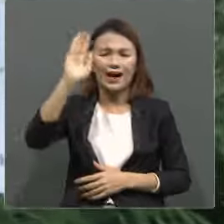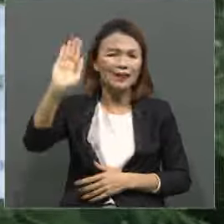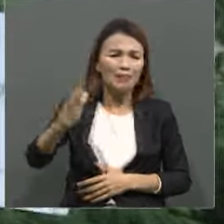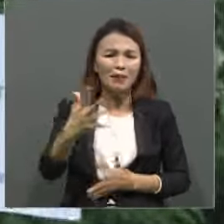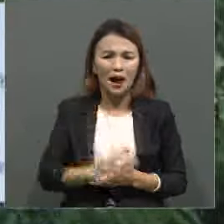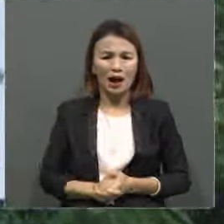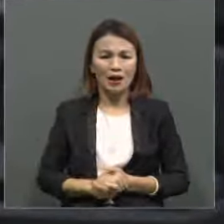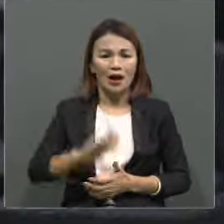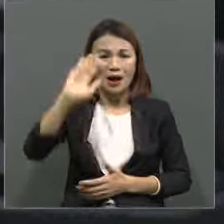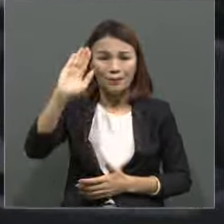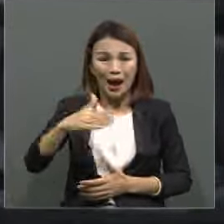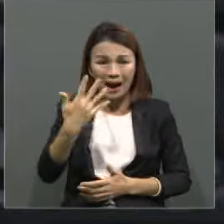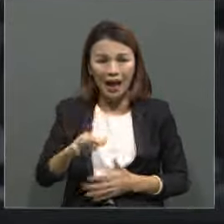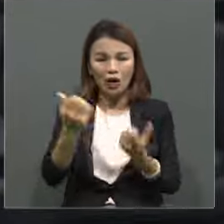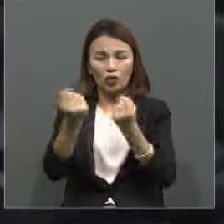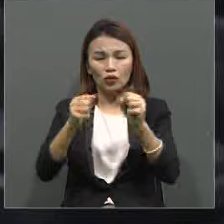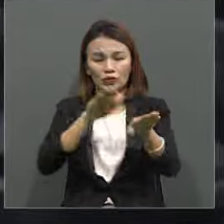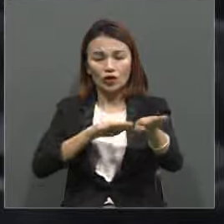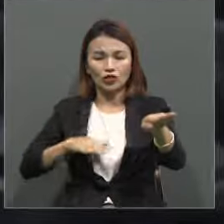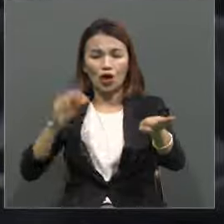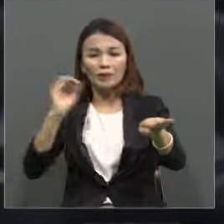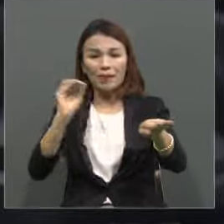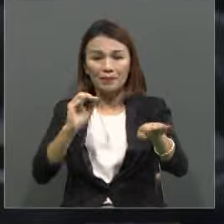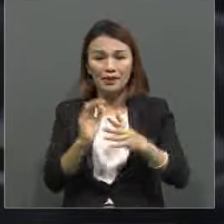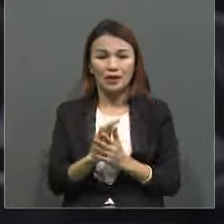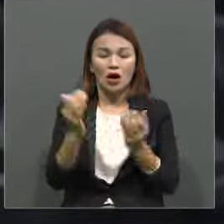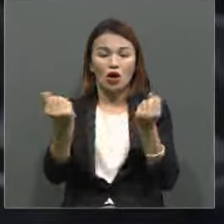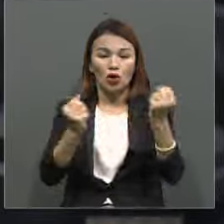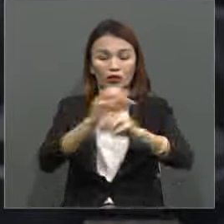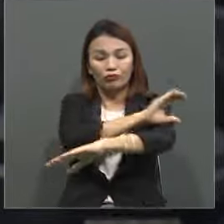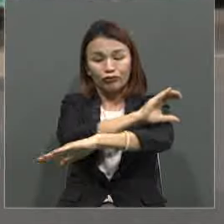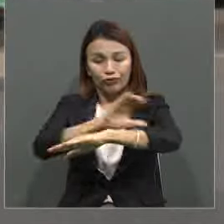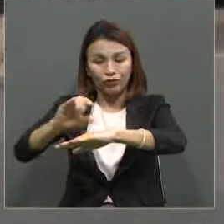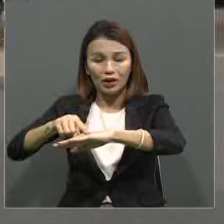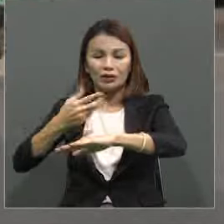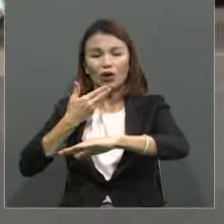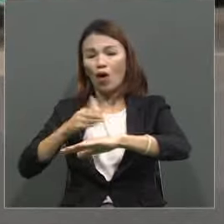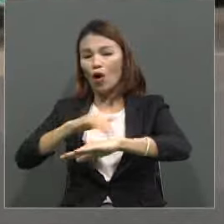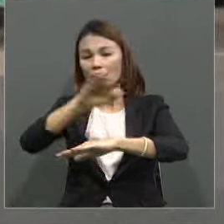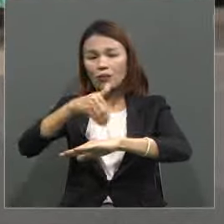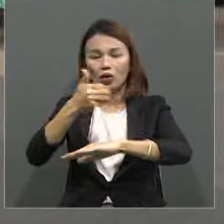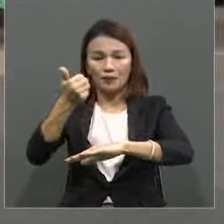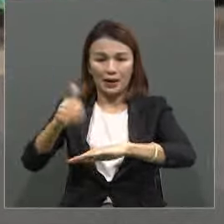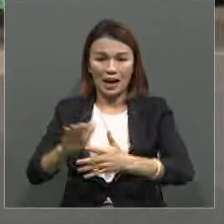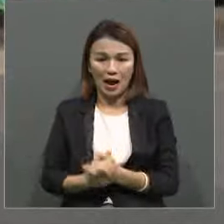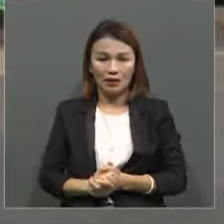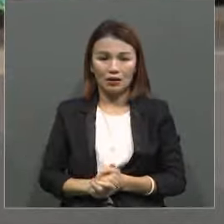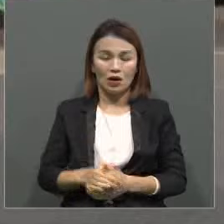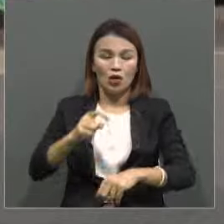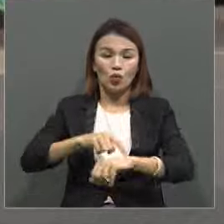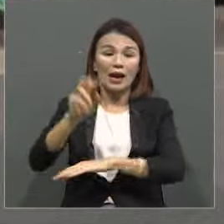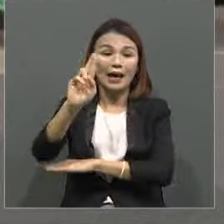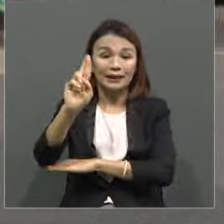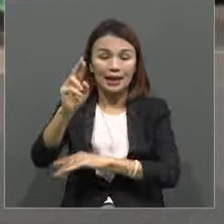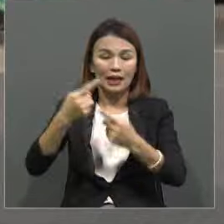ว่ามาแล้วมันไม่มีที่จอดรถอ่ะไม่ใช่ทุกคนที่จะสะดวกใช้รถไฟฟ้านะก็เลยบอกว่าคุณเล่นให้จอดถึงเที่ยงแต่ตลาดมันเปิด